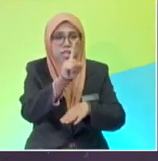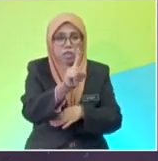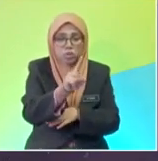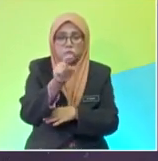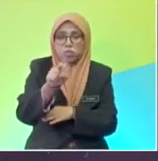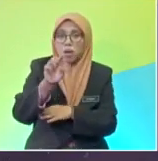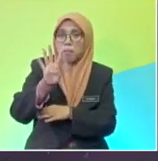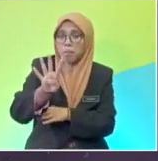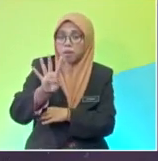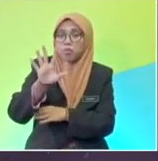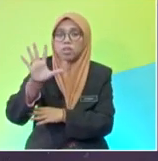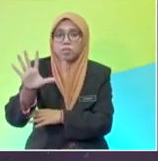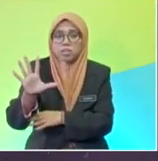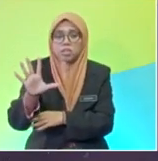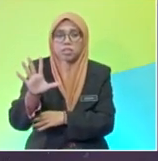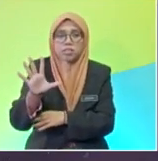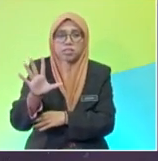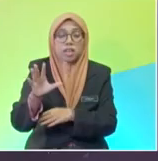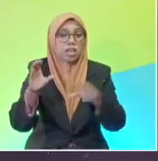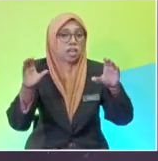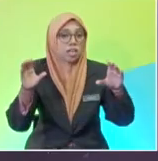1.45. Okey, jadi cikgu betulkan